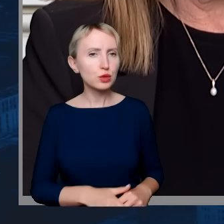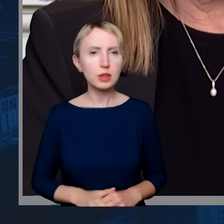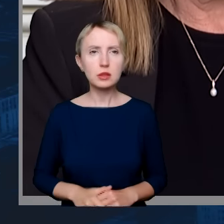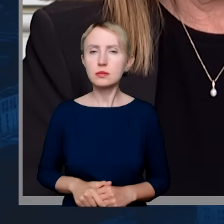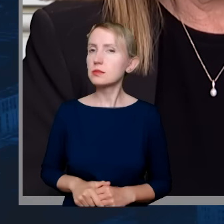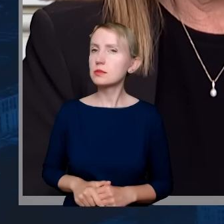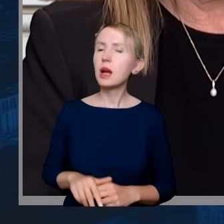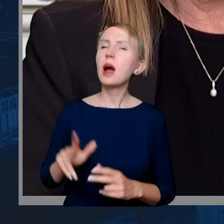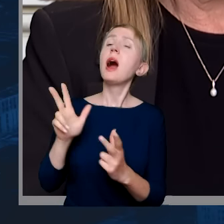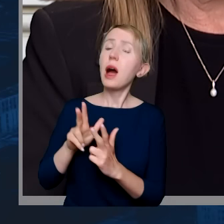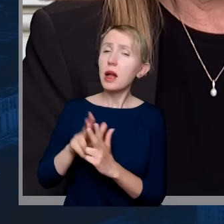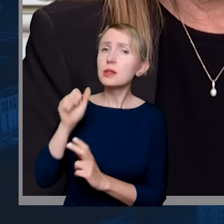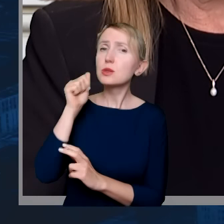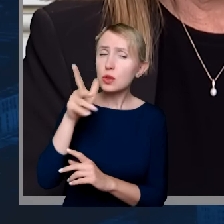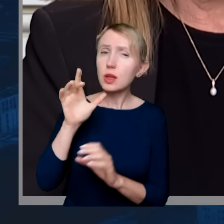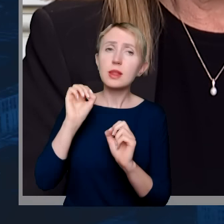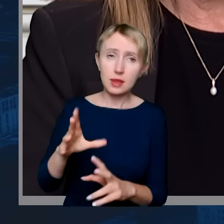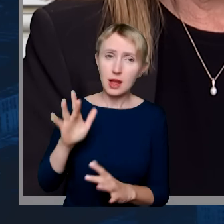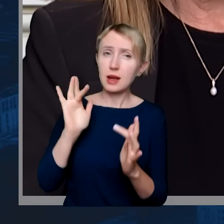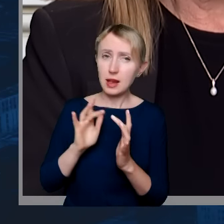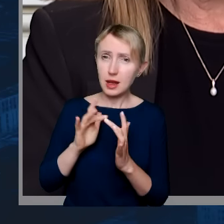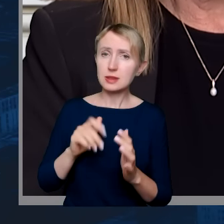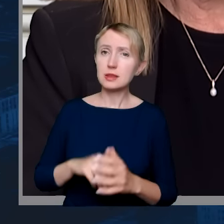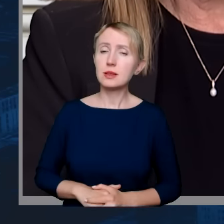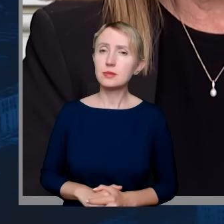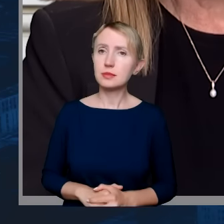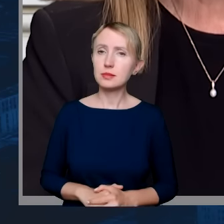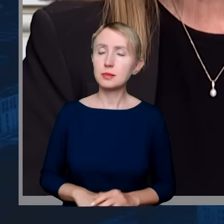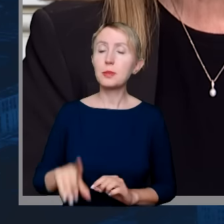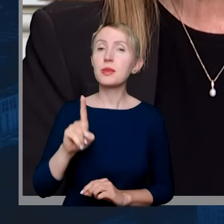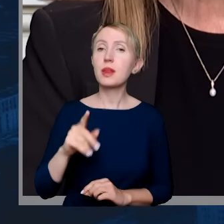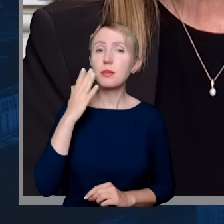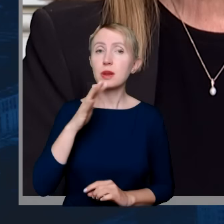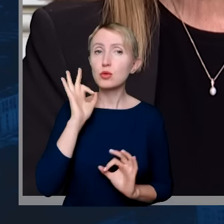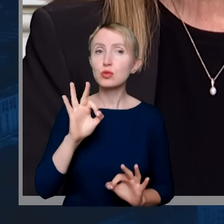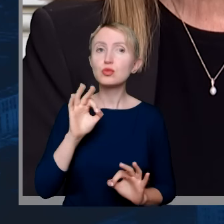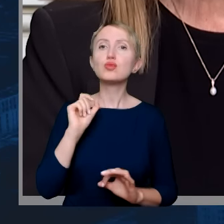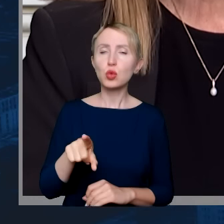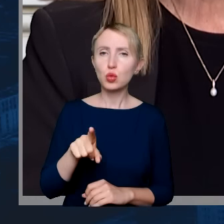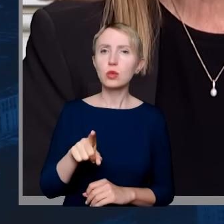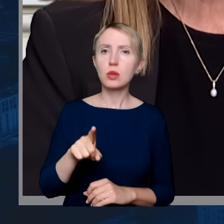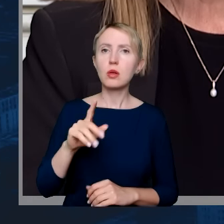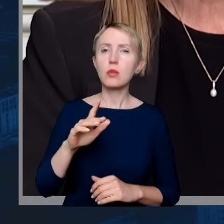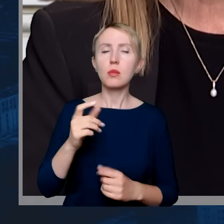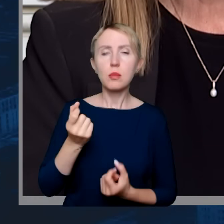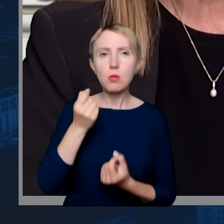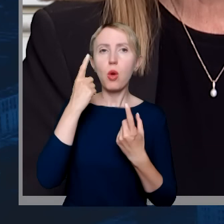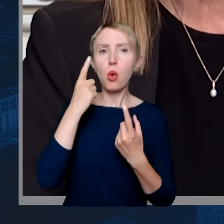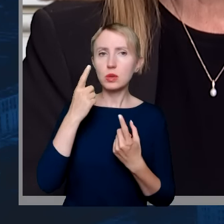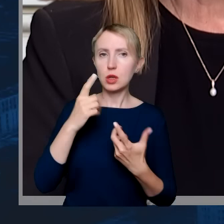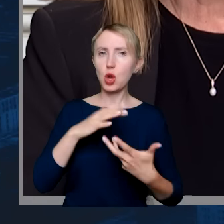Ataki są codziennie, ma pani poseł oczywiście rację, natomiast bardzo dobrze, że powstał pomysł w ramach